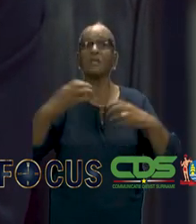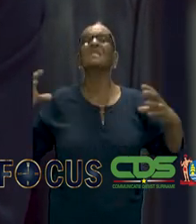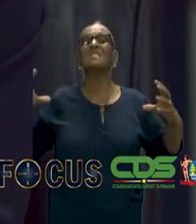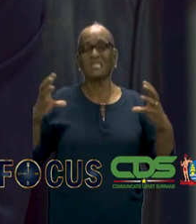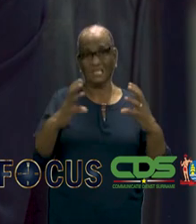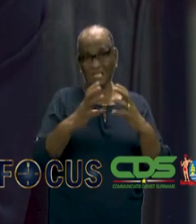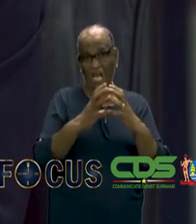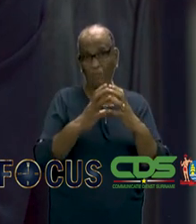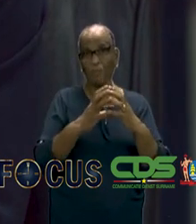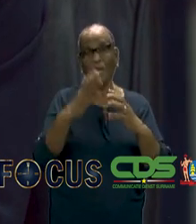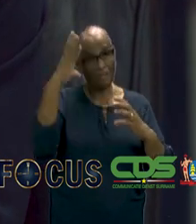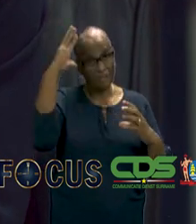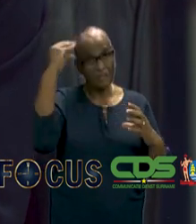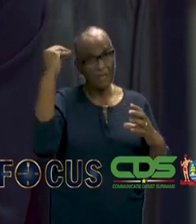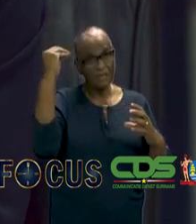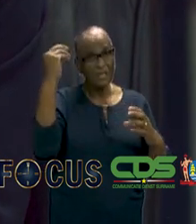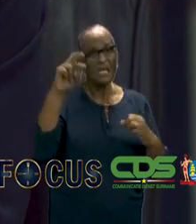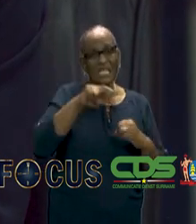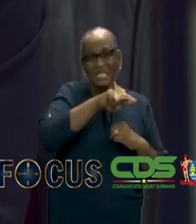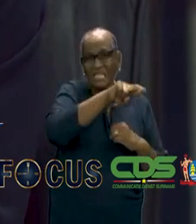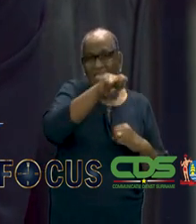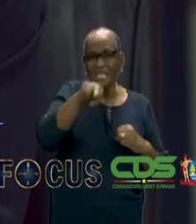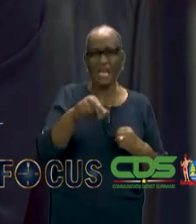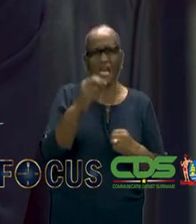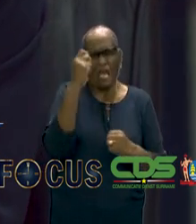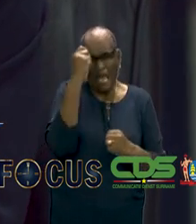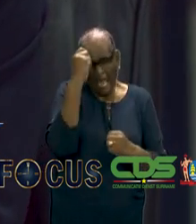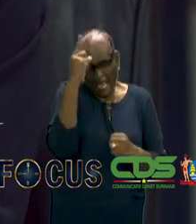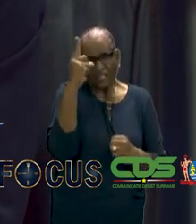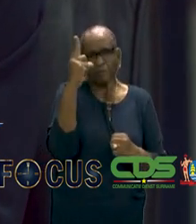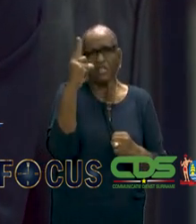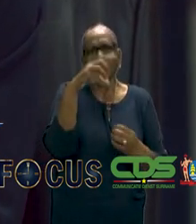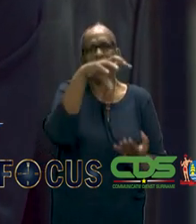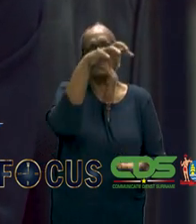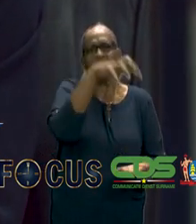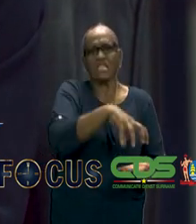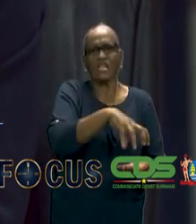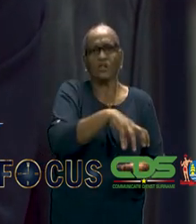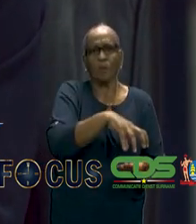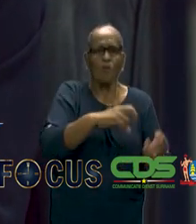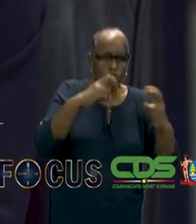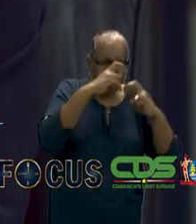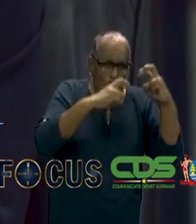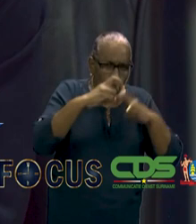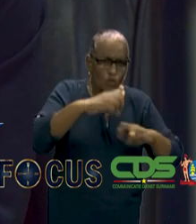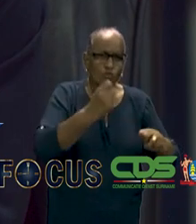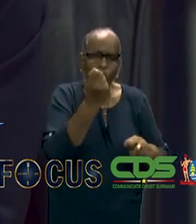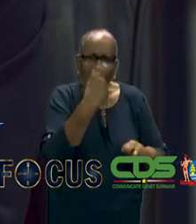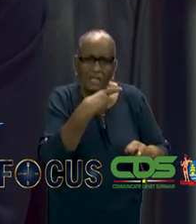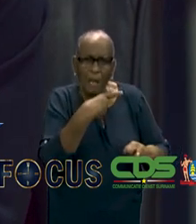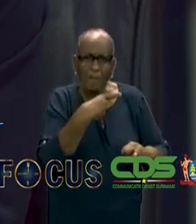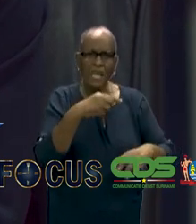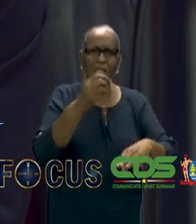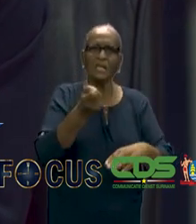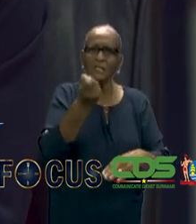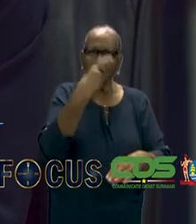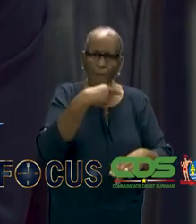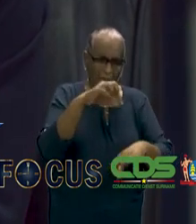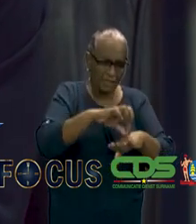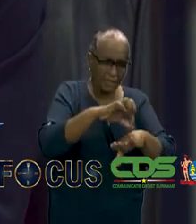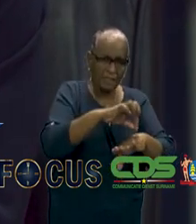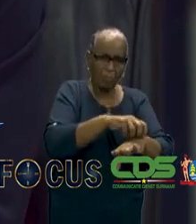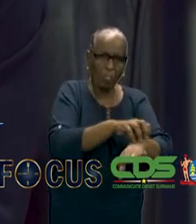LCB Brabant, een regionaal expertisecentrum op het gebied van farmaceutisch onderzoek van bijwerkingen bij